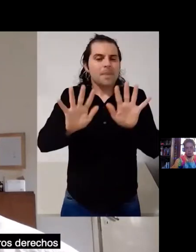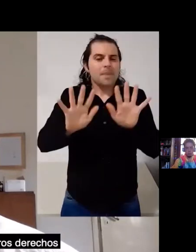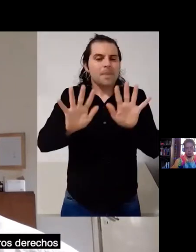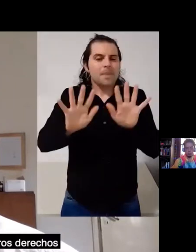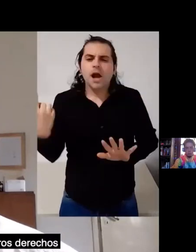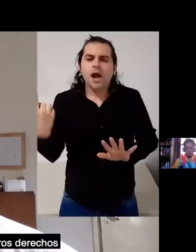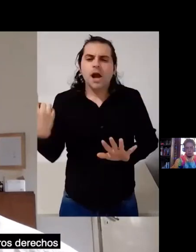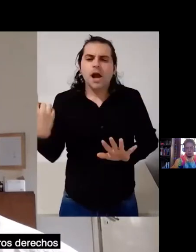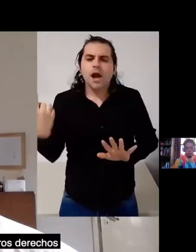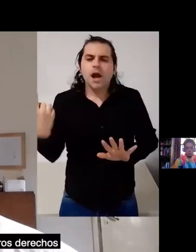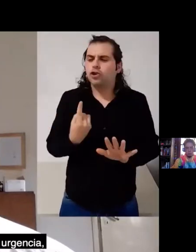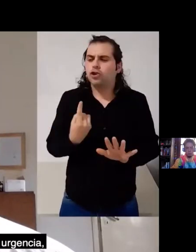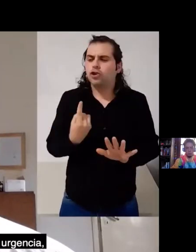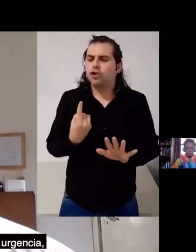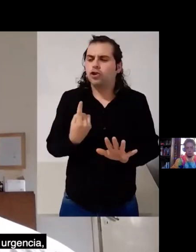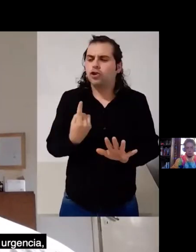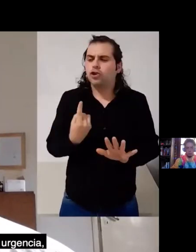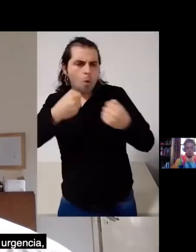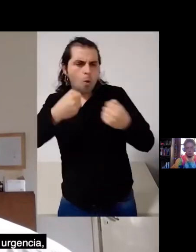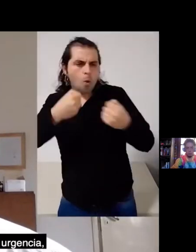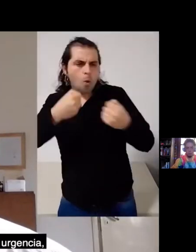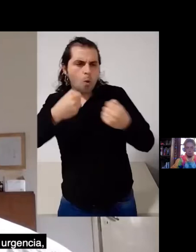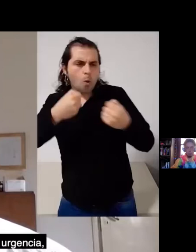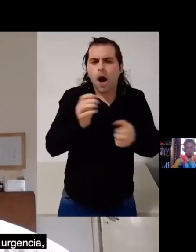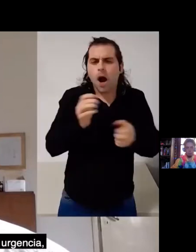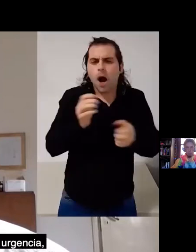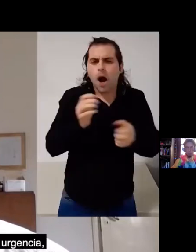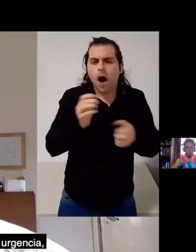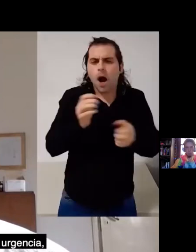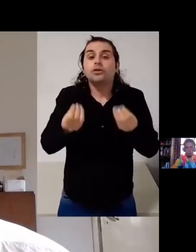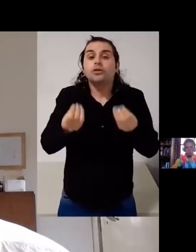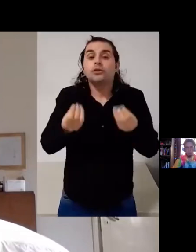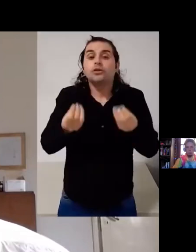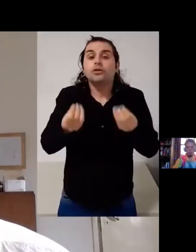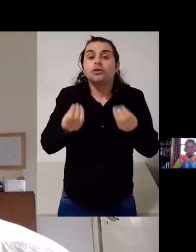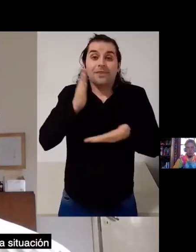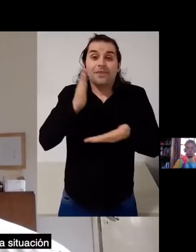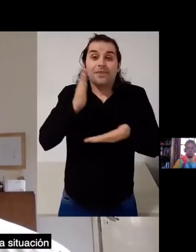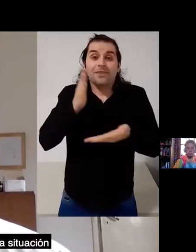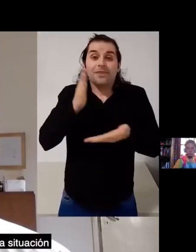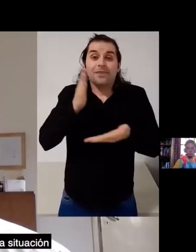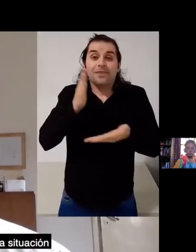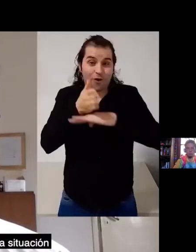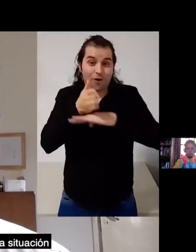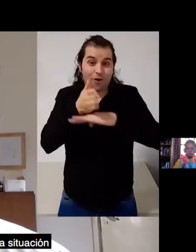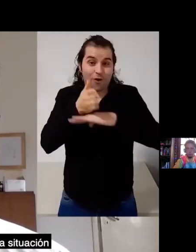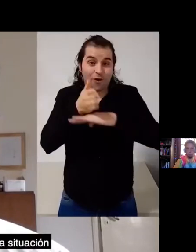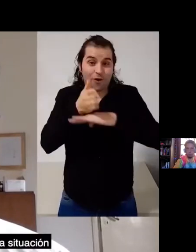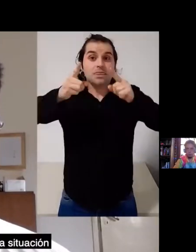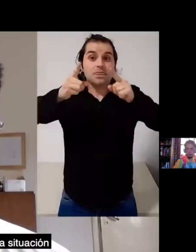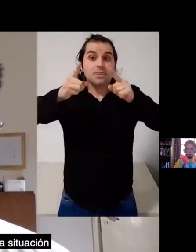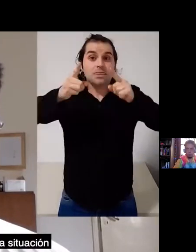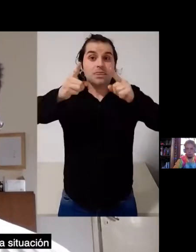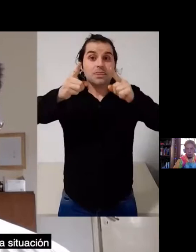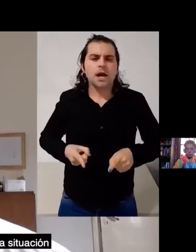garantir l'accès à tous nos droits, mais aussi face à l'urgence. Par exemple,